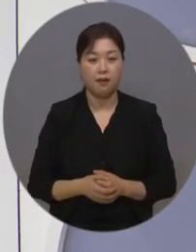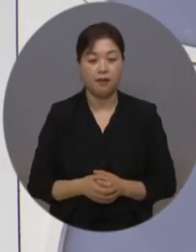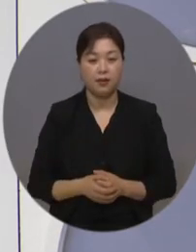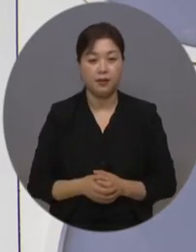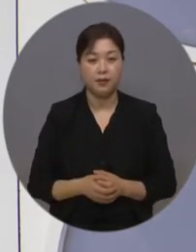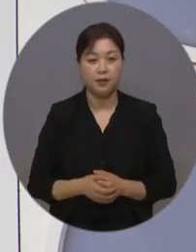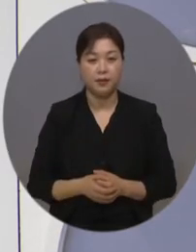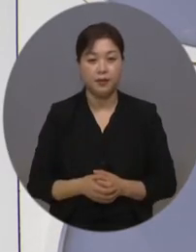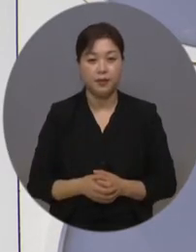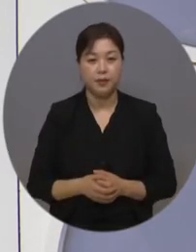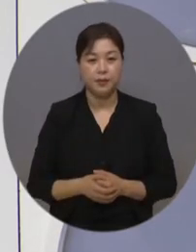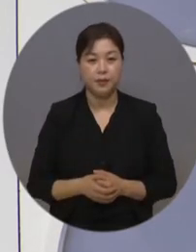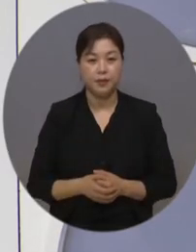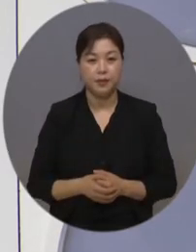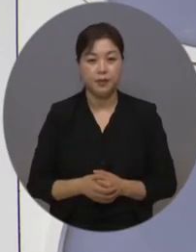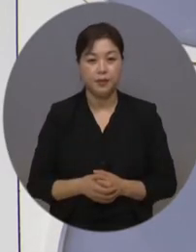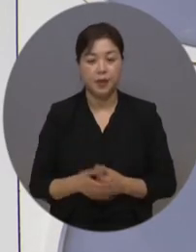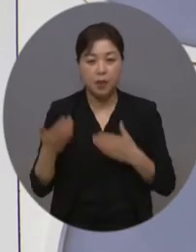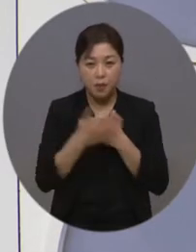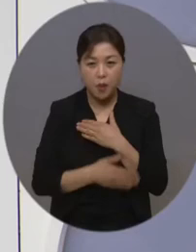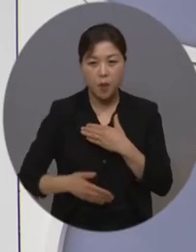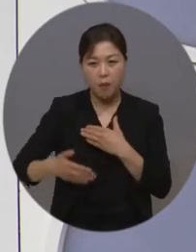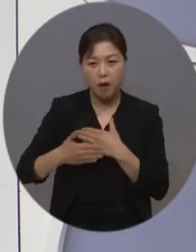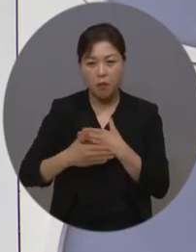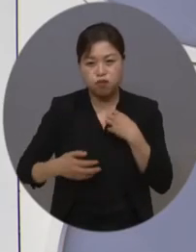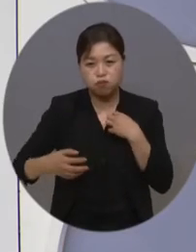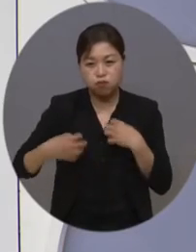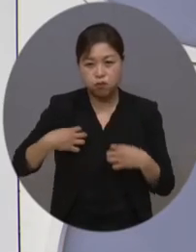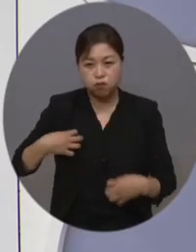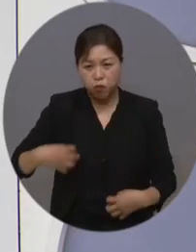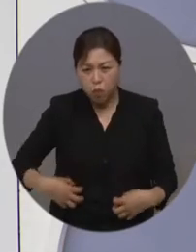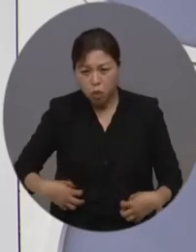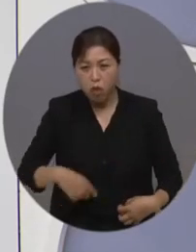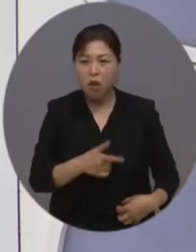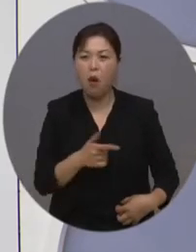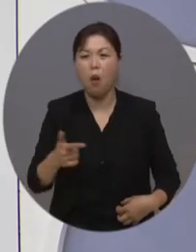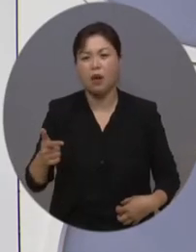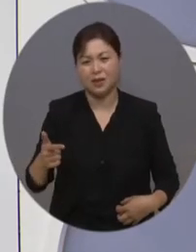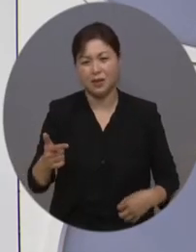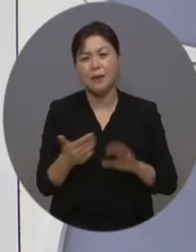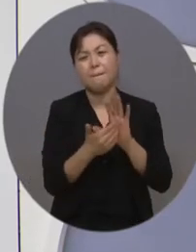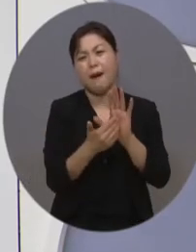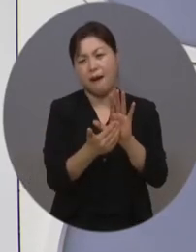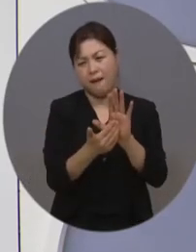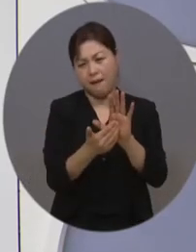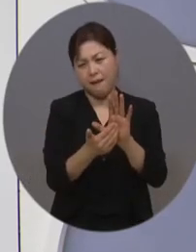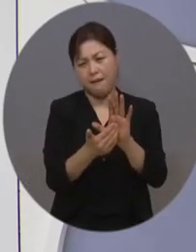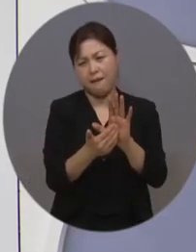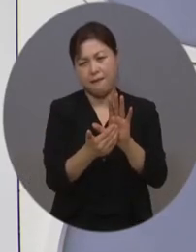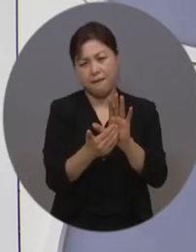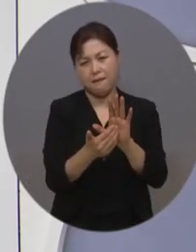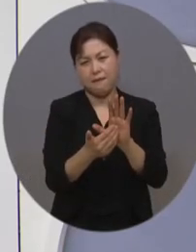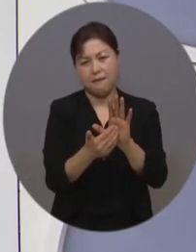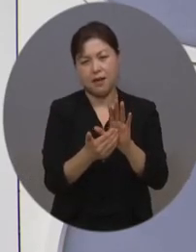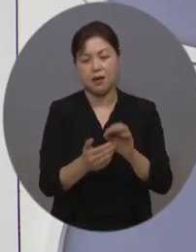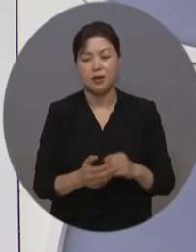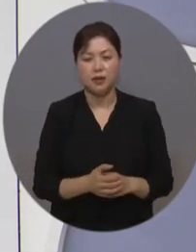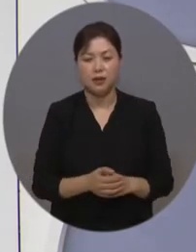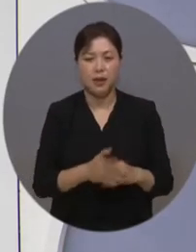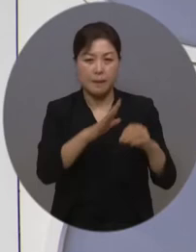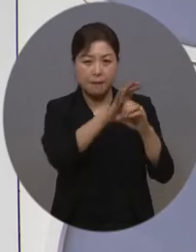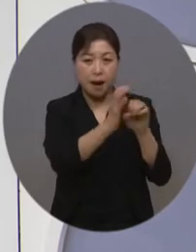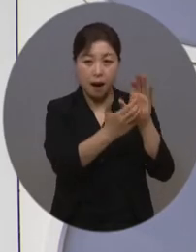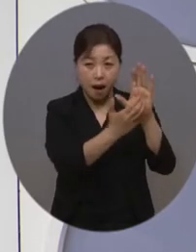이 염증이 정말 우리가 방역하는데 또 참 중요하지만 이 정말